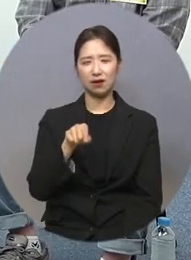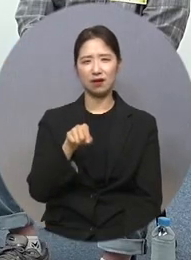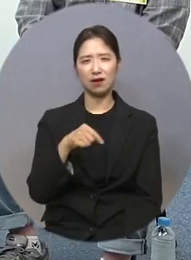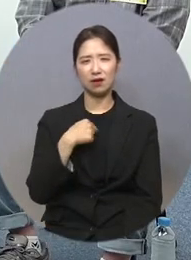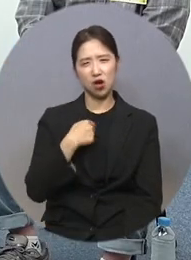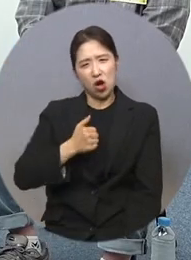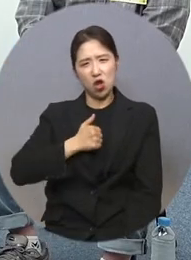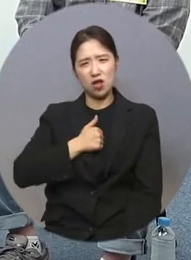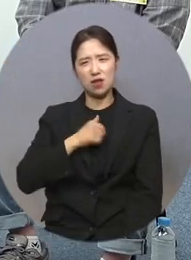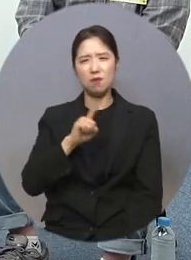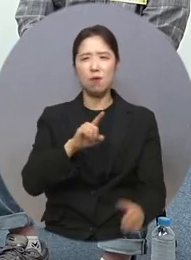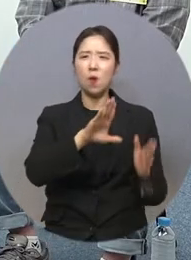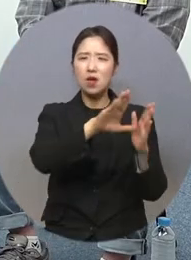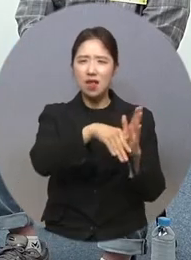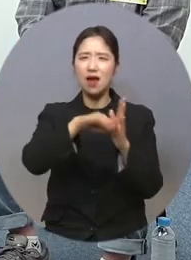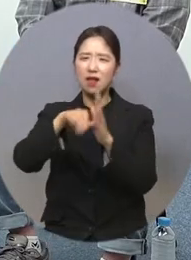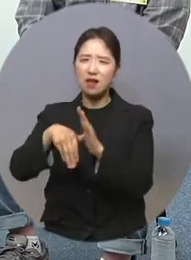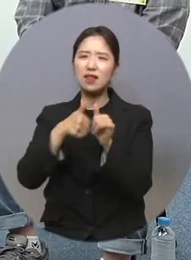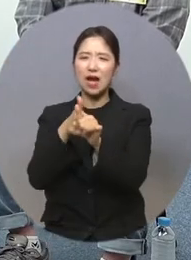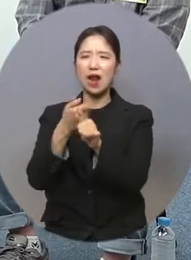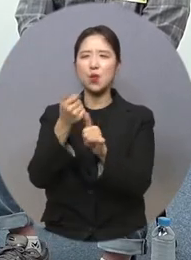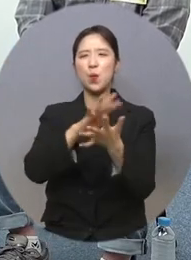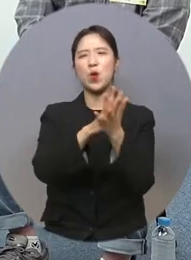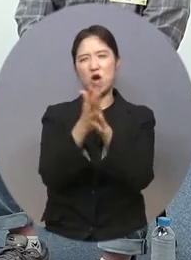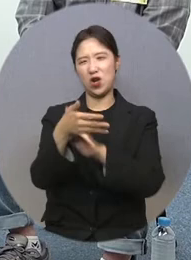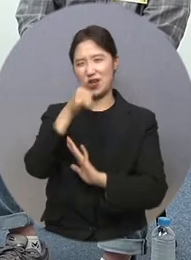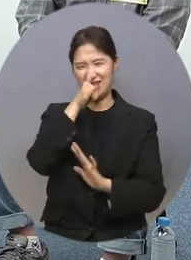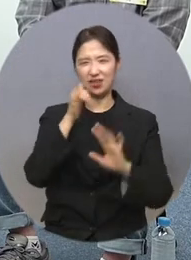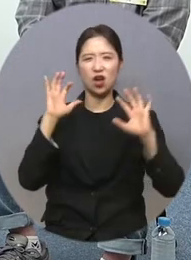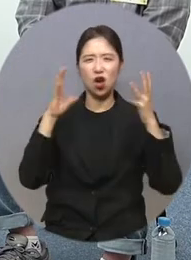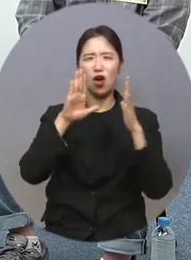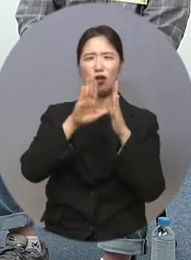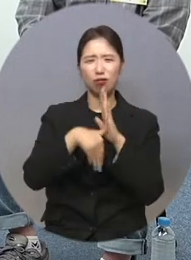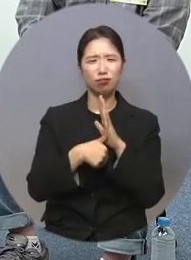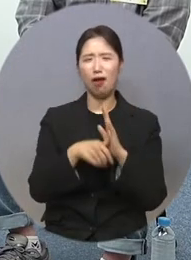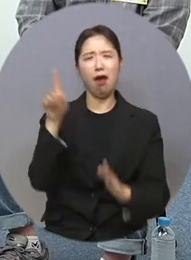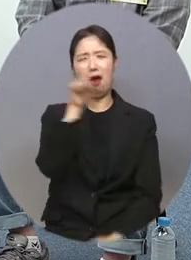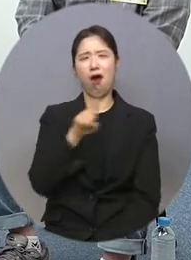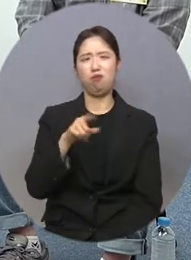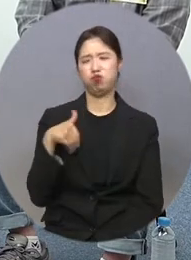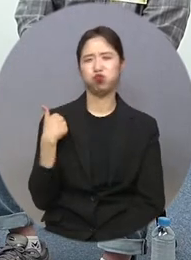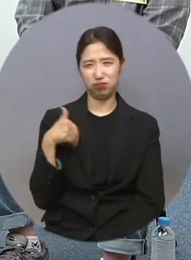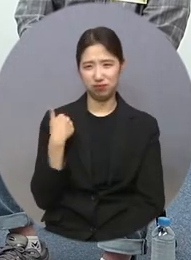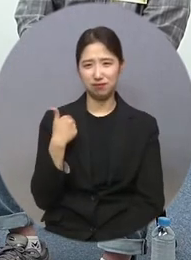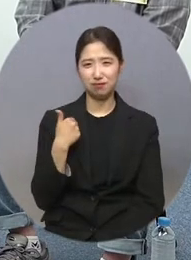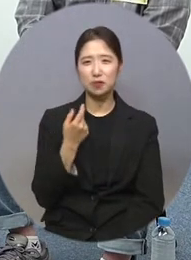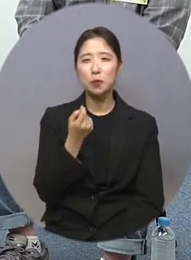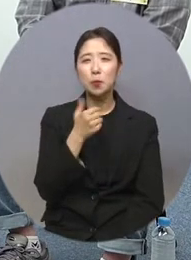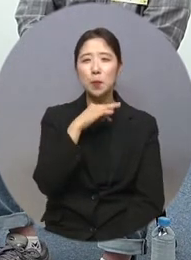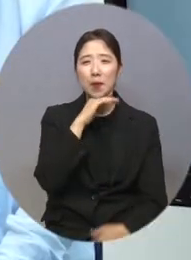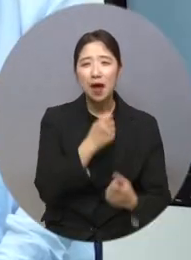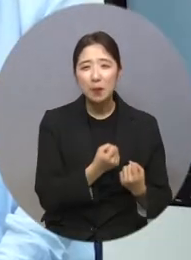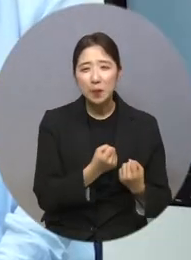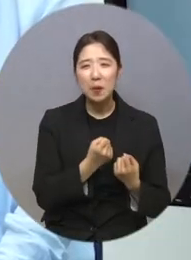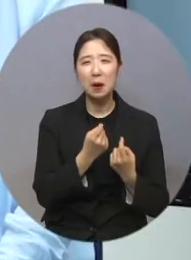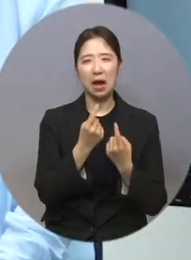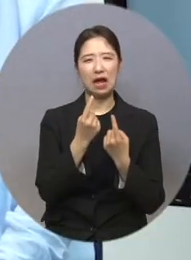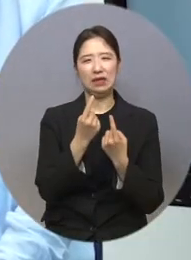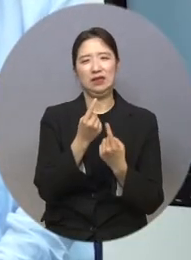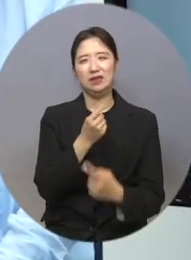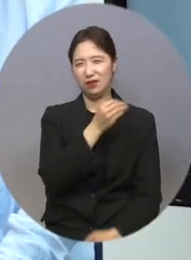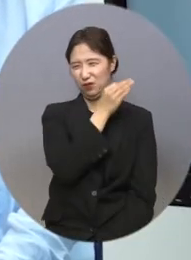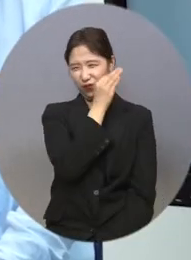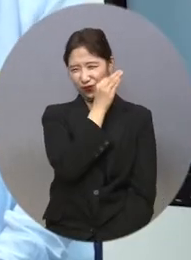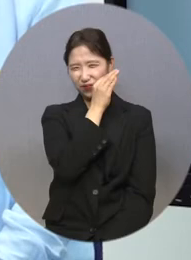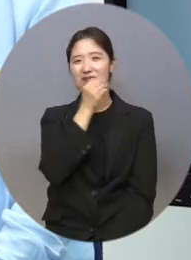제가 시기별로 좀 변했던 것 같아요. 어릴 때는 유년 시절에는 아무것도 몰랐고 조금 자라면서